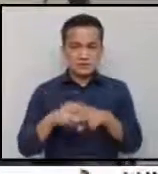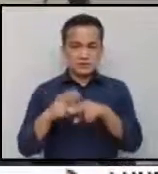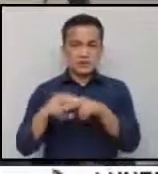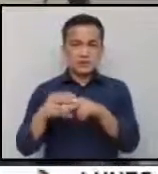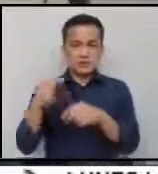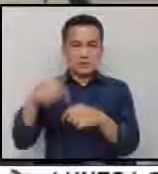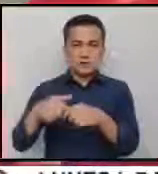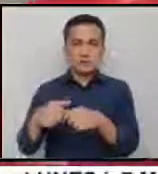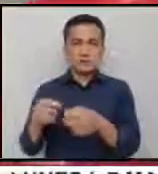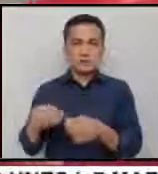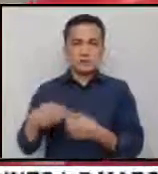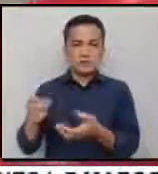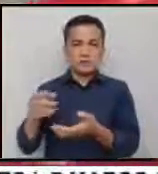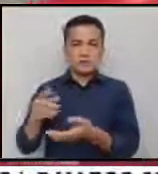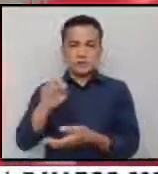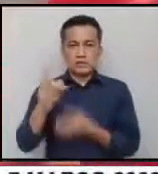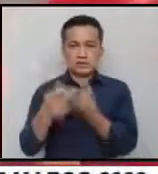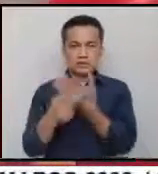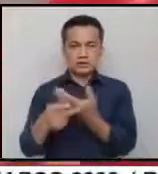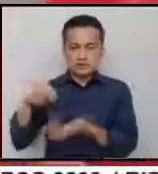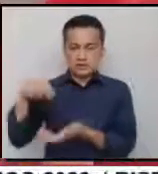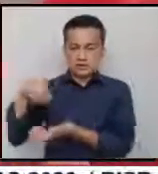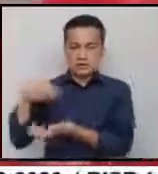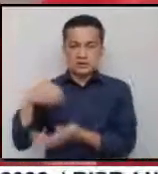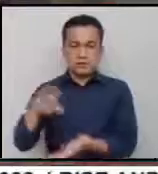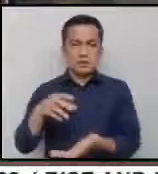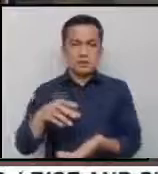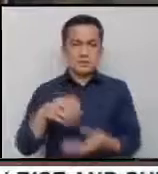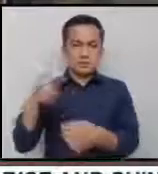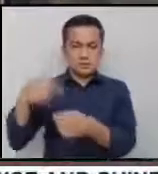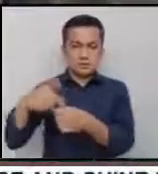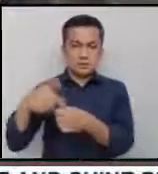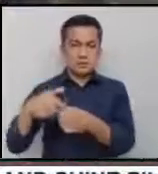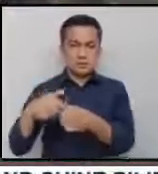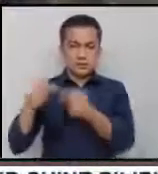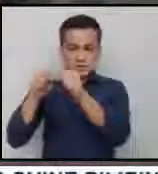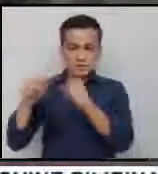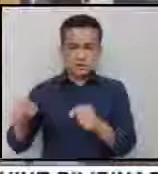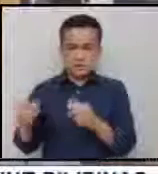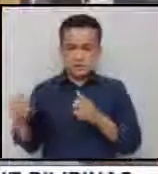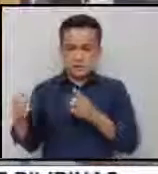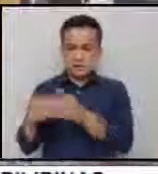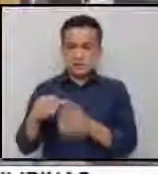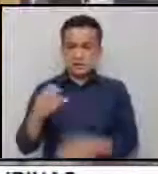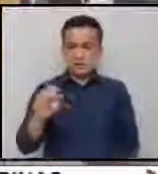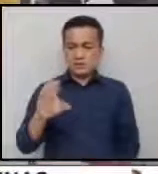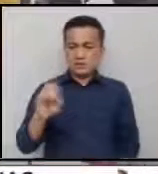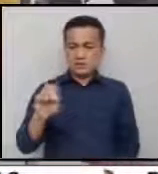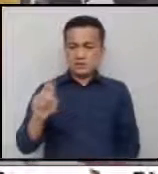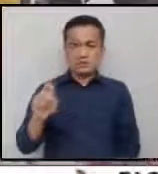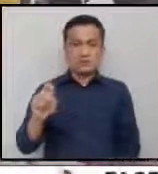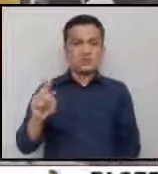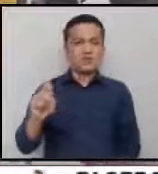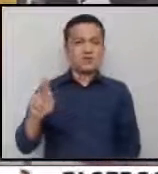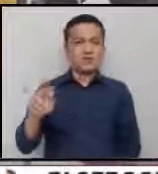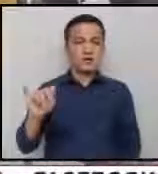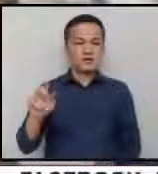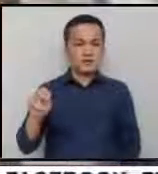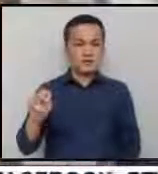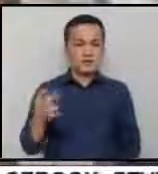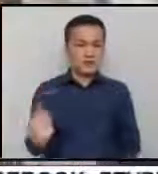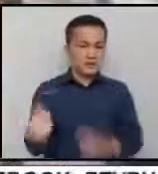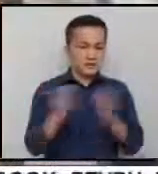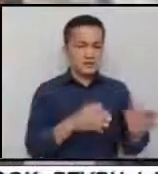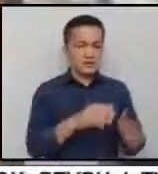bigas sa mga customer nila ang gasoline stations sa kanto ng Scout P. Tuazon at Scout E. Bardolaza. Kailangan